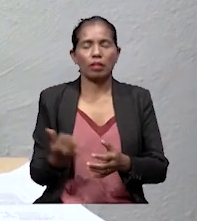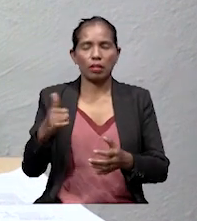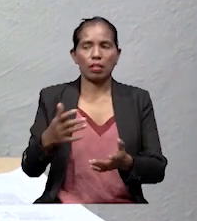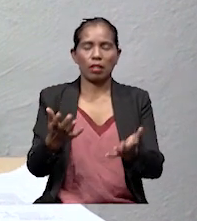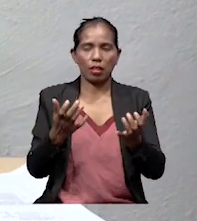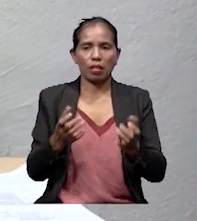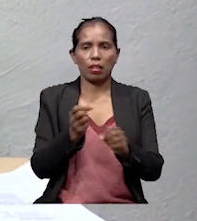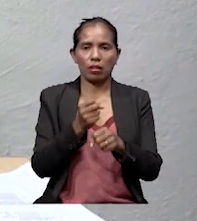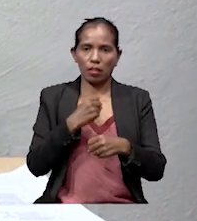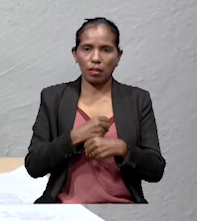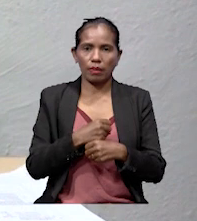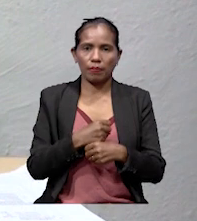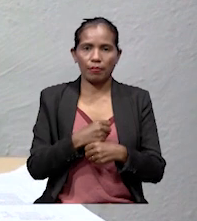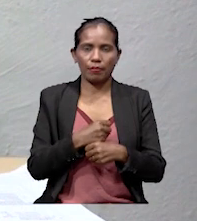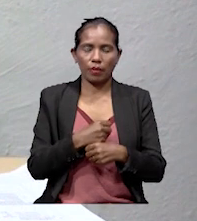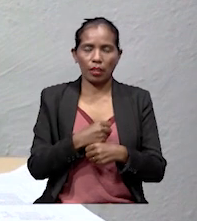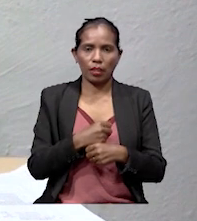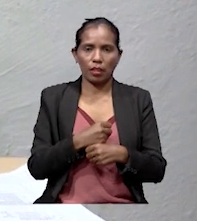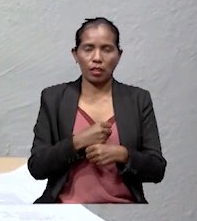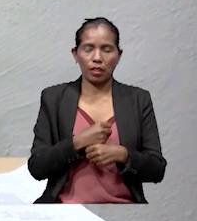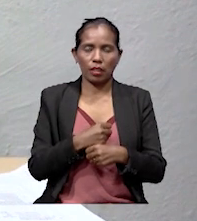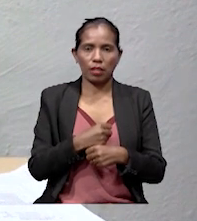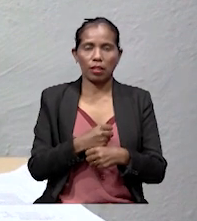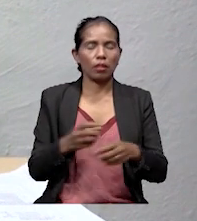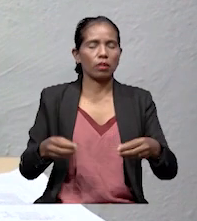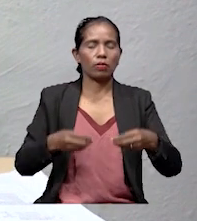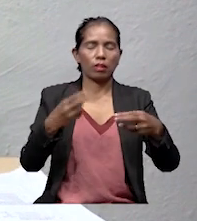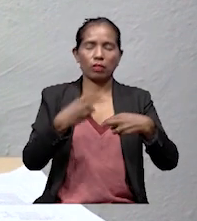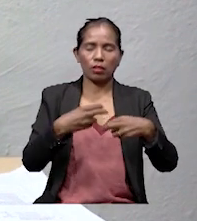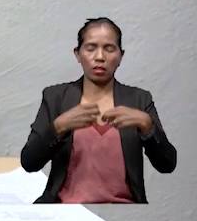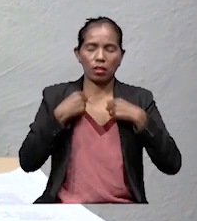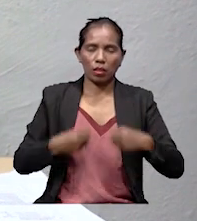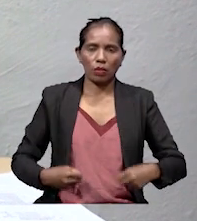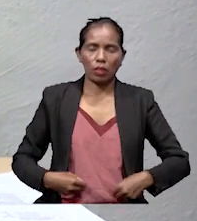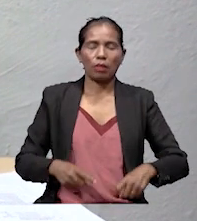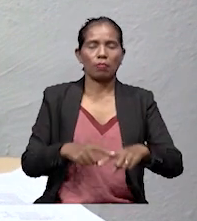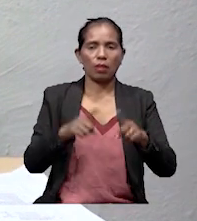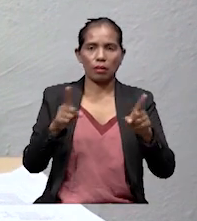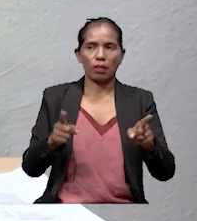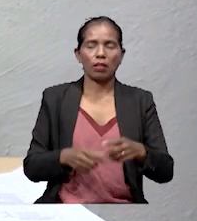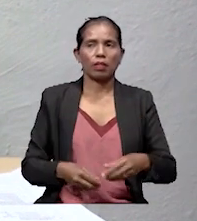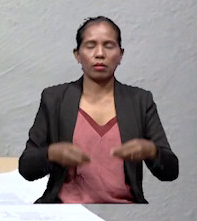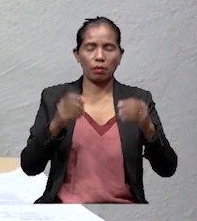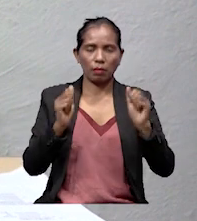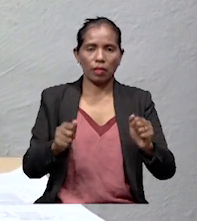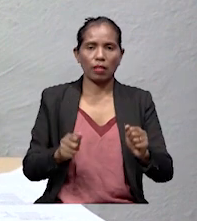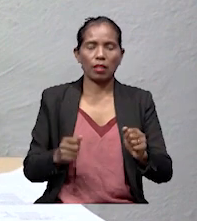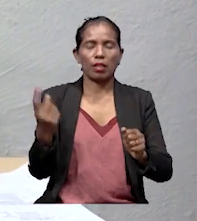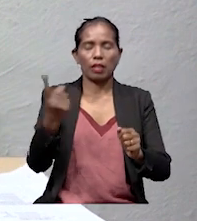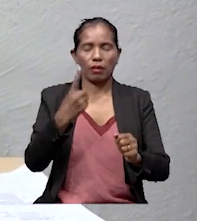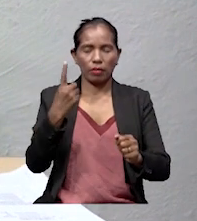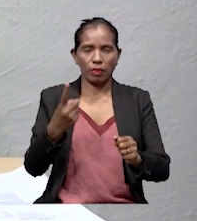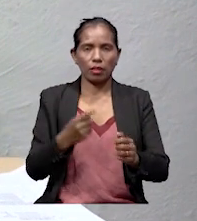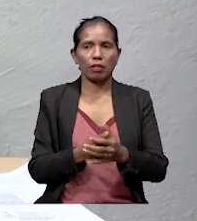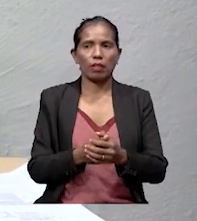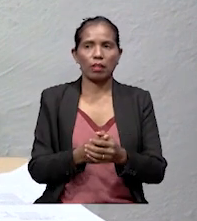halo kreatif ida mai be laos impacto ne ba saudi laya mai be atu bele mantenya